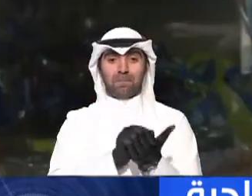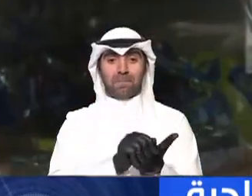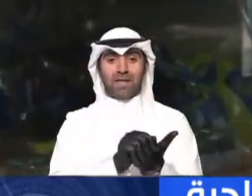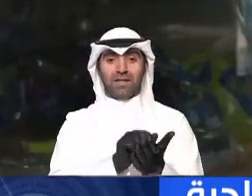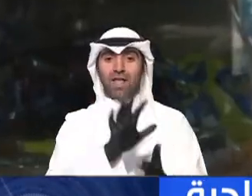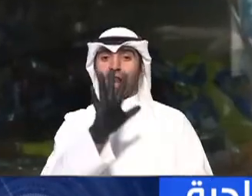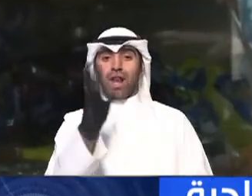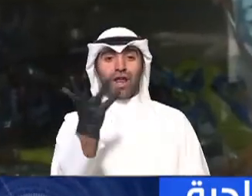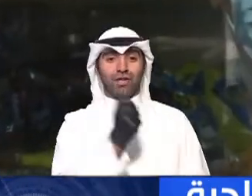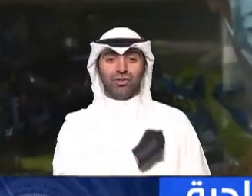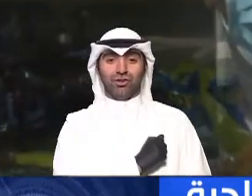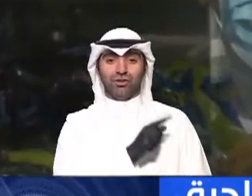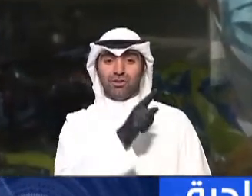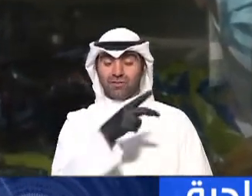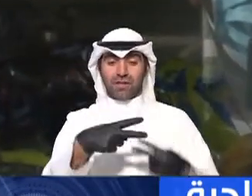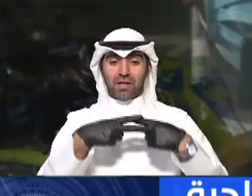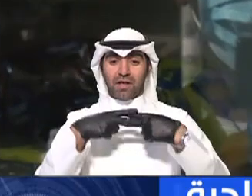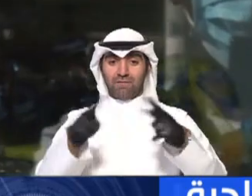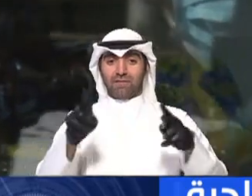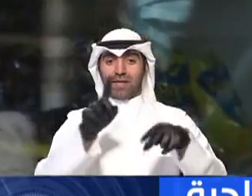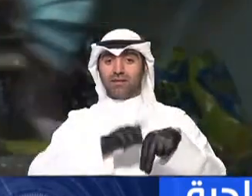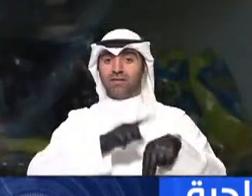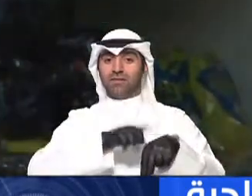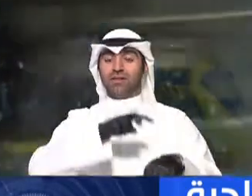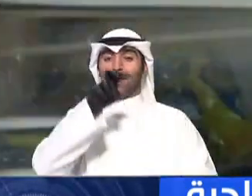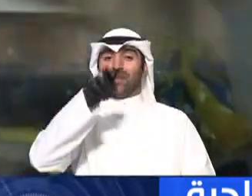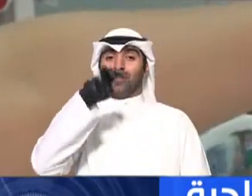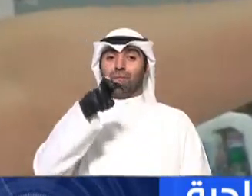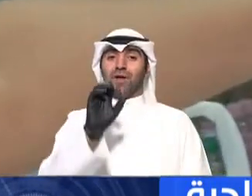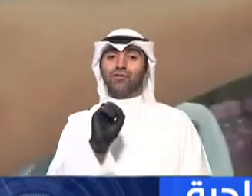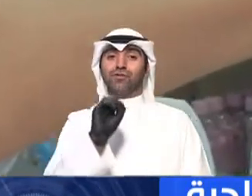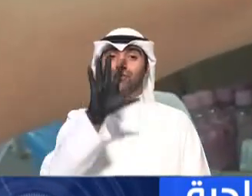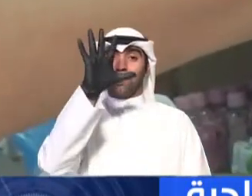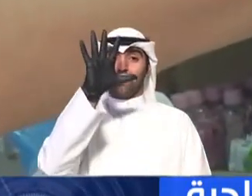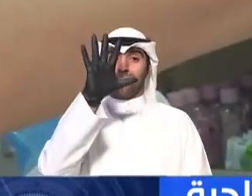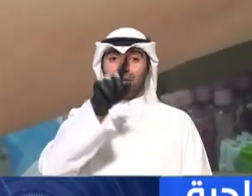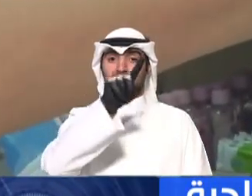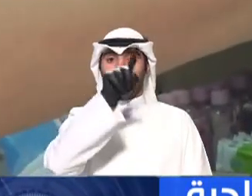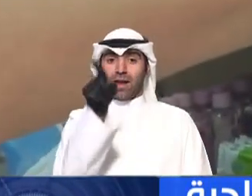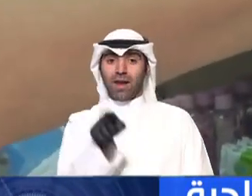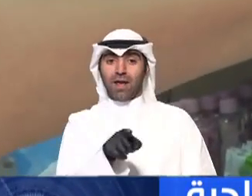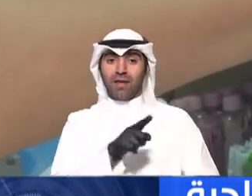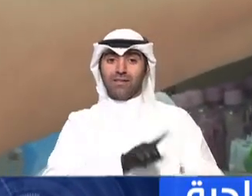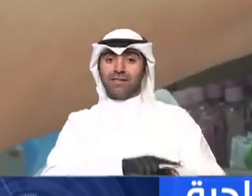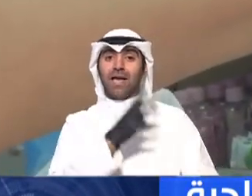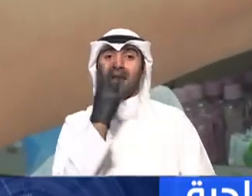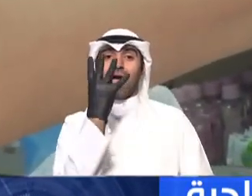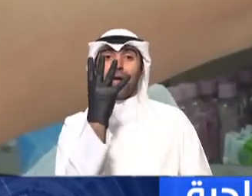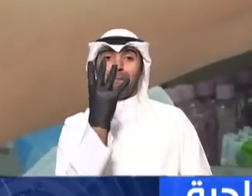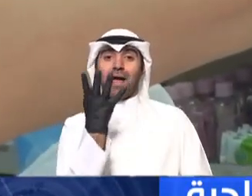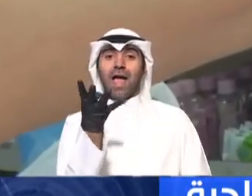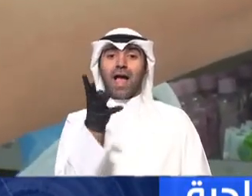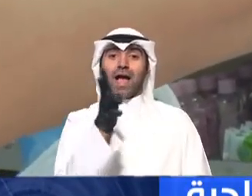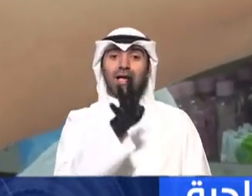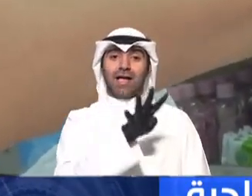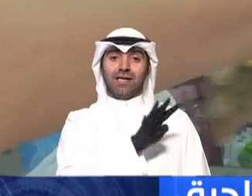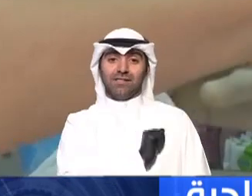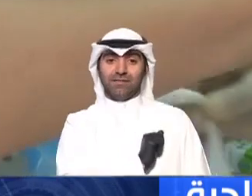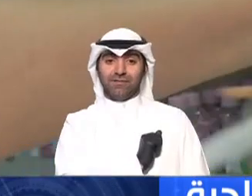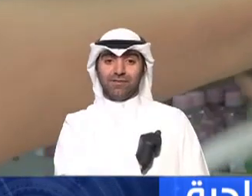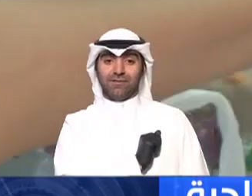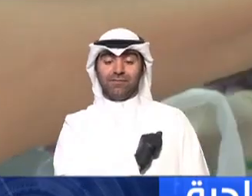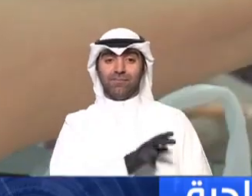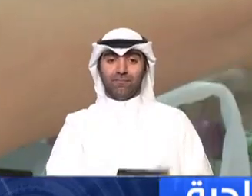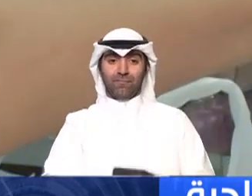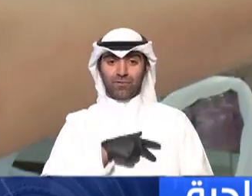من الساعة 8 صباحا إلى 4 عصرا. تليفون أنا سأي أكتب طلبية ورقم بيت رقم عمارة كل شيء، بعدين أنا سأي